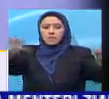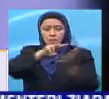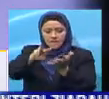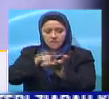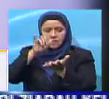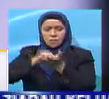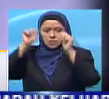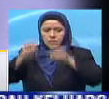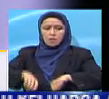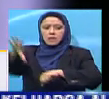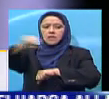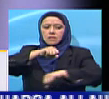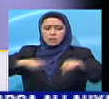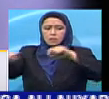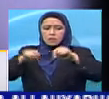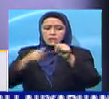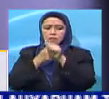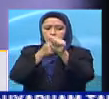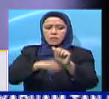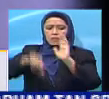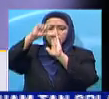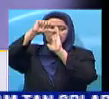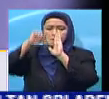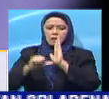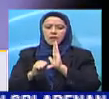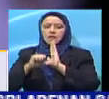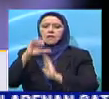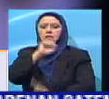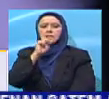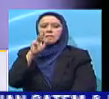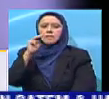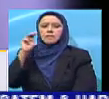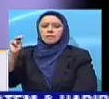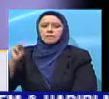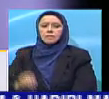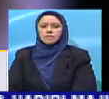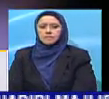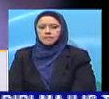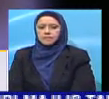berkenaan boleh diambil tindakan mengikut Akta Suruhanjaya Komunikasi.